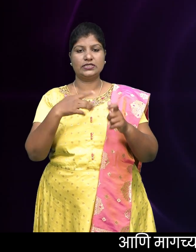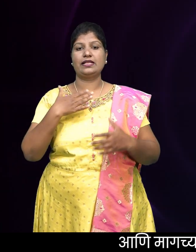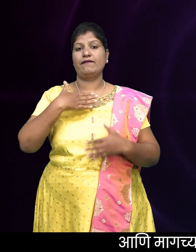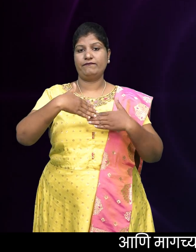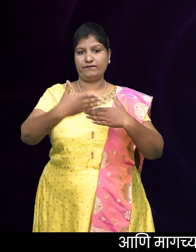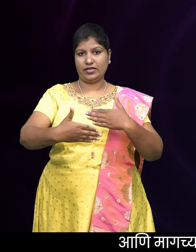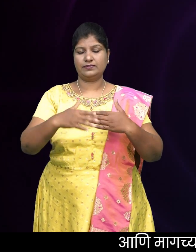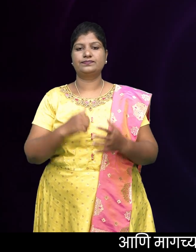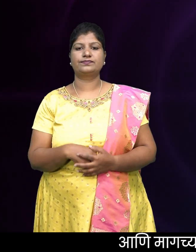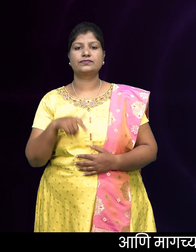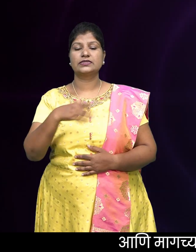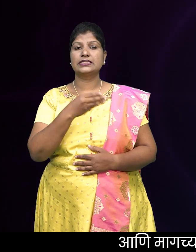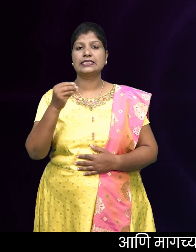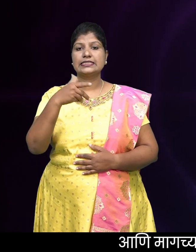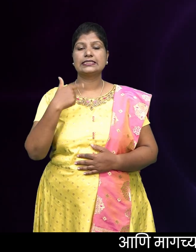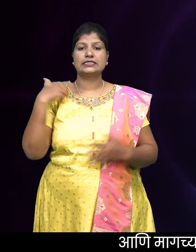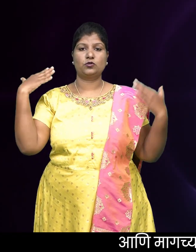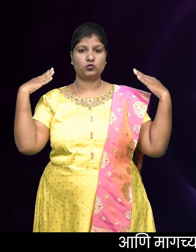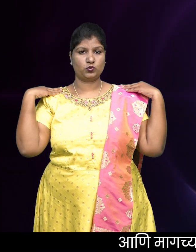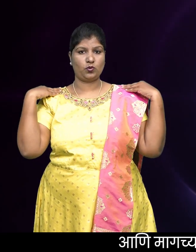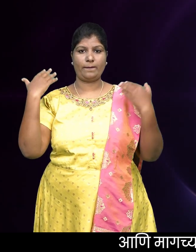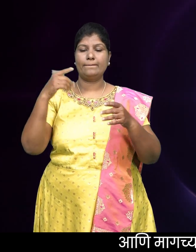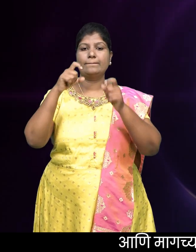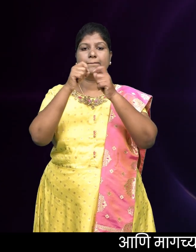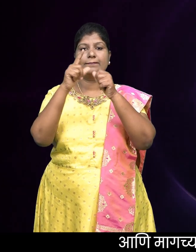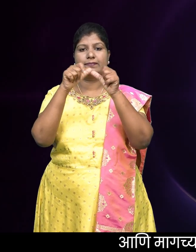आणि मागच्या बाजूला खांद्याच्या ब्लेडने तयार होते.